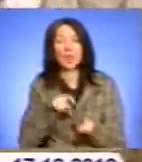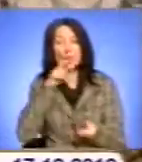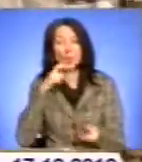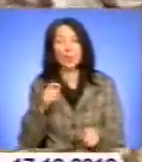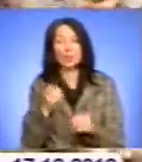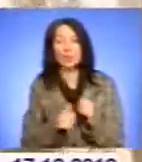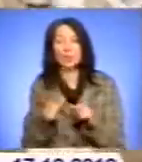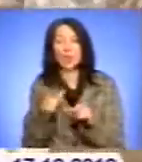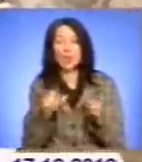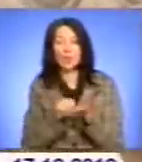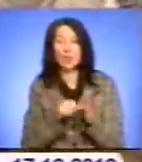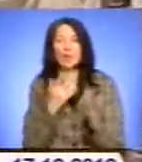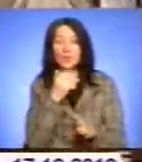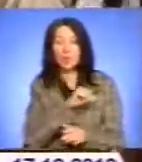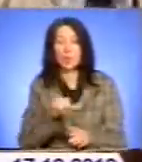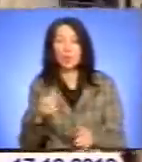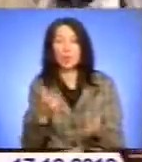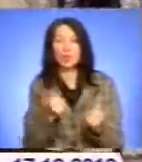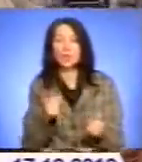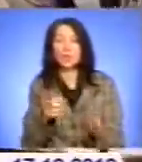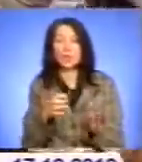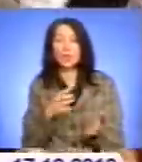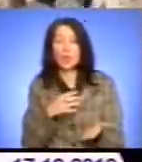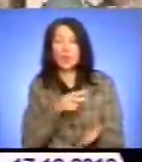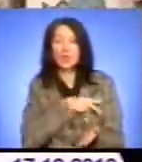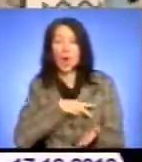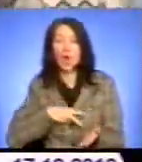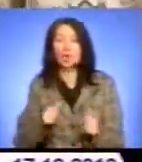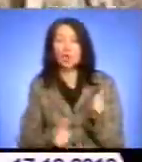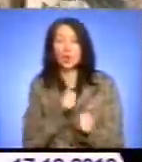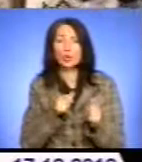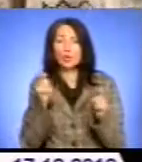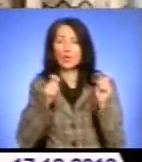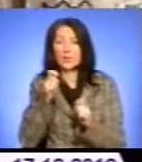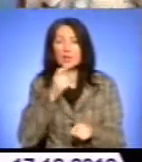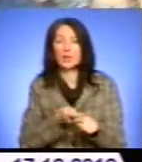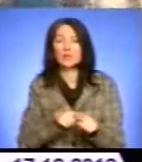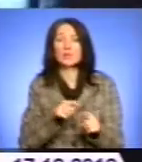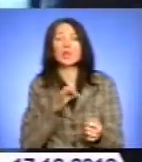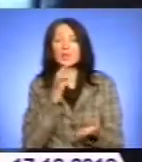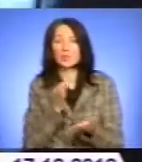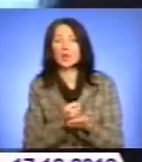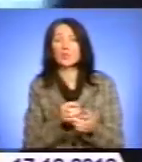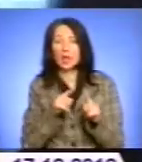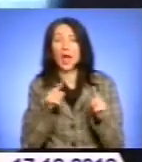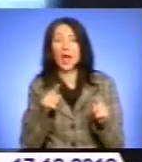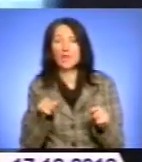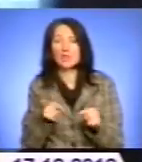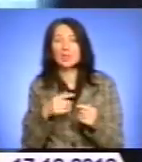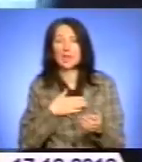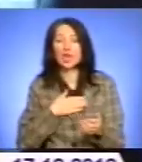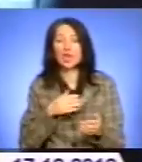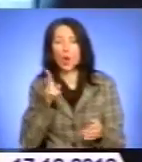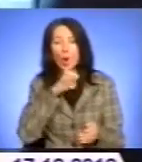за кордоном, отримував відзнаки на конкурсах і фестивалях. Це справжня візитка нашого краю. Ми доказуємо, що